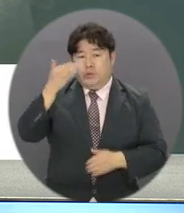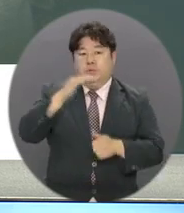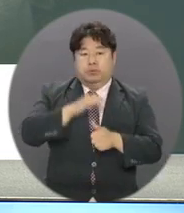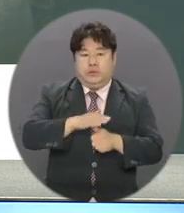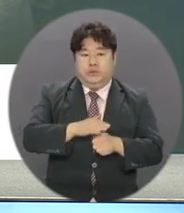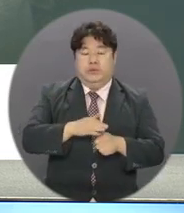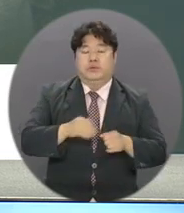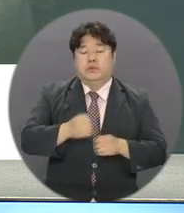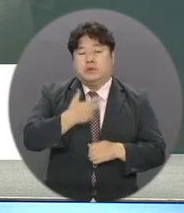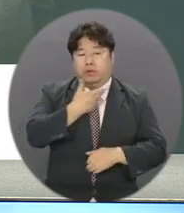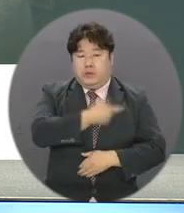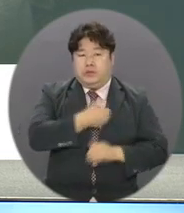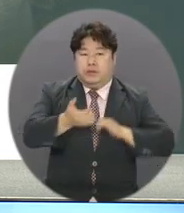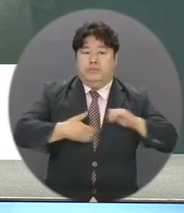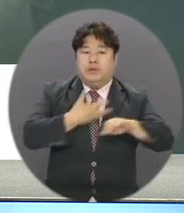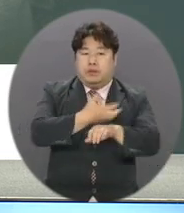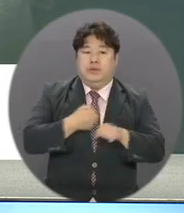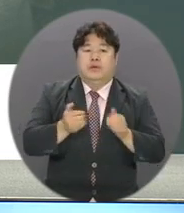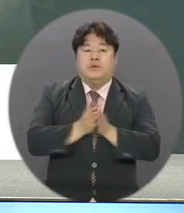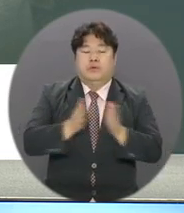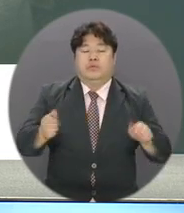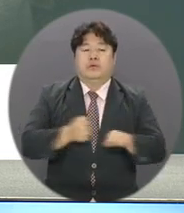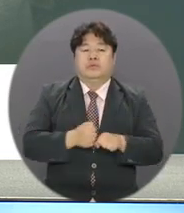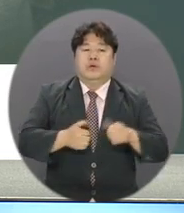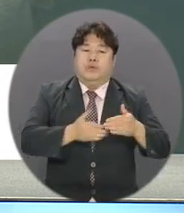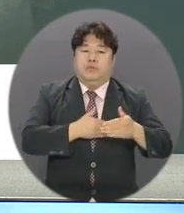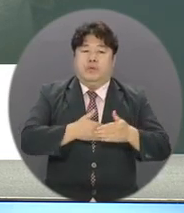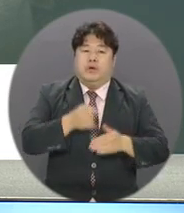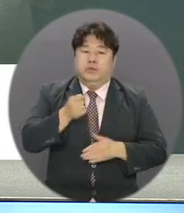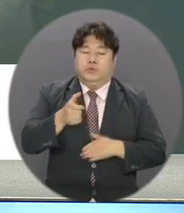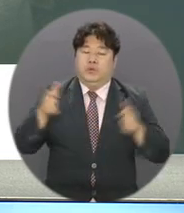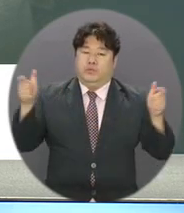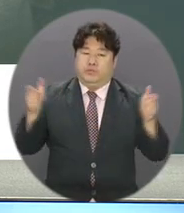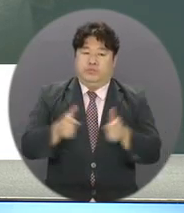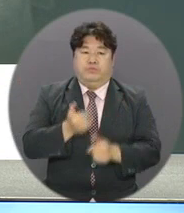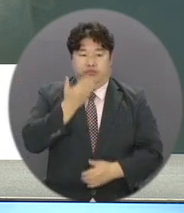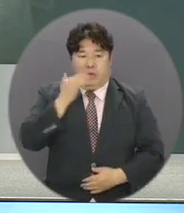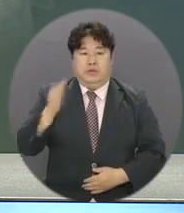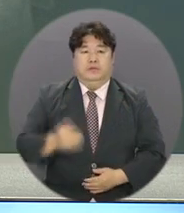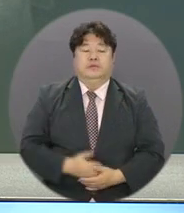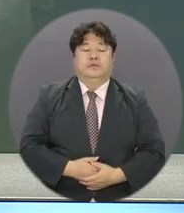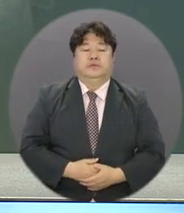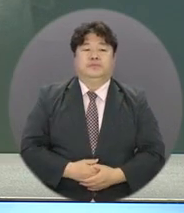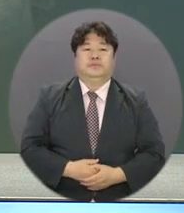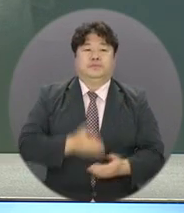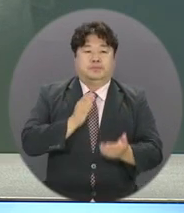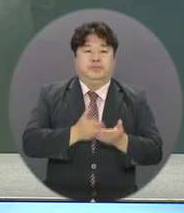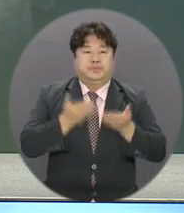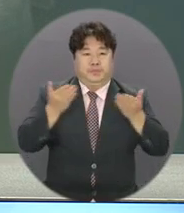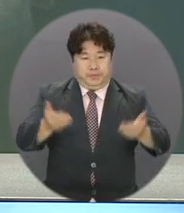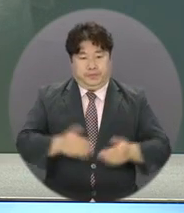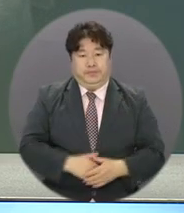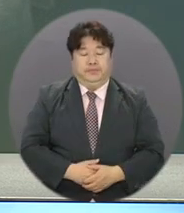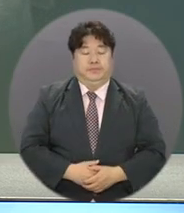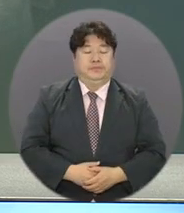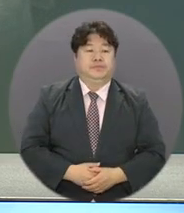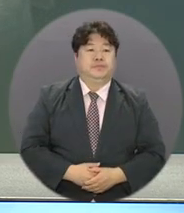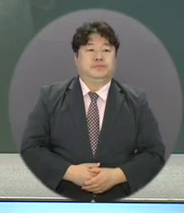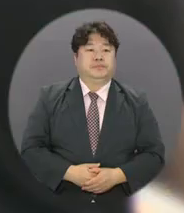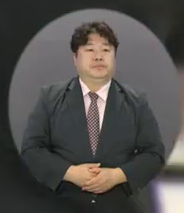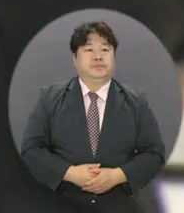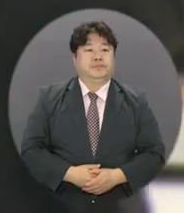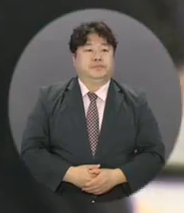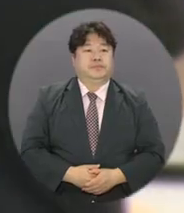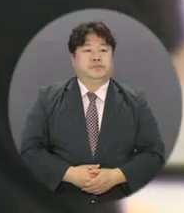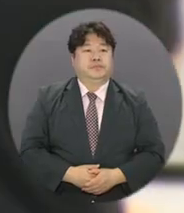대상으로 백신 사전 예약이 시작돼 불안감을 조금이나마 줄일 수 있게 됐습니다. 보도에 이다현 기자입니다.